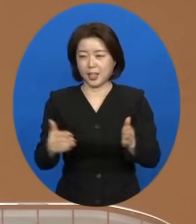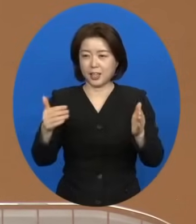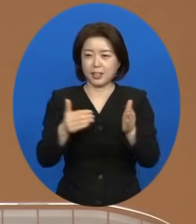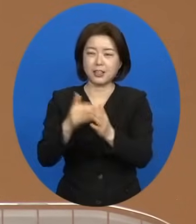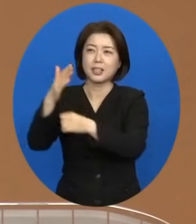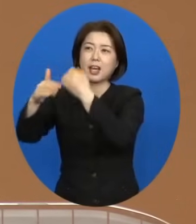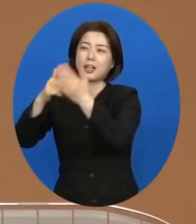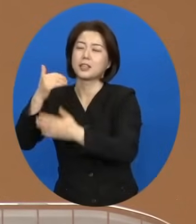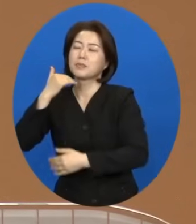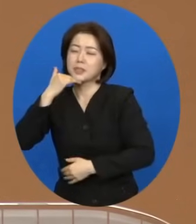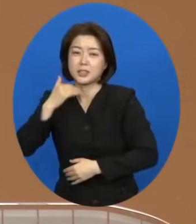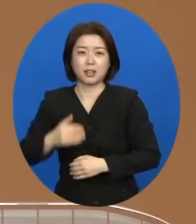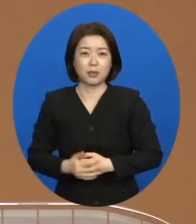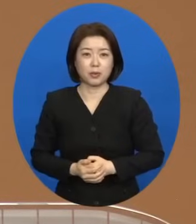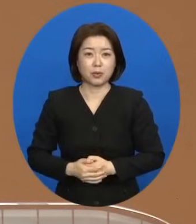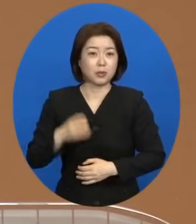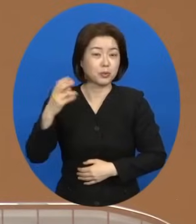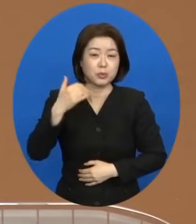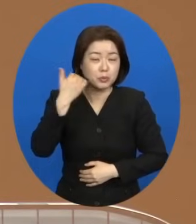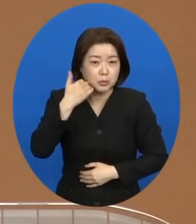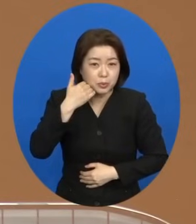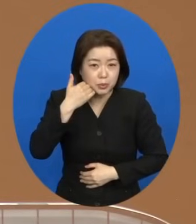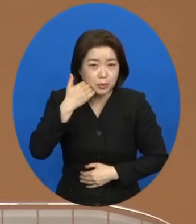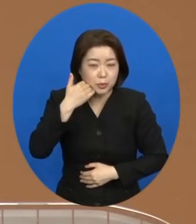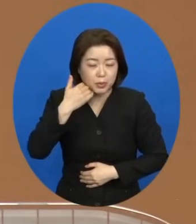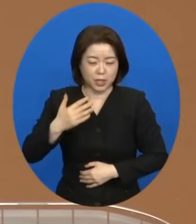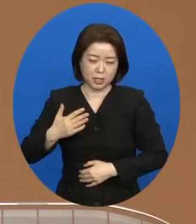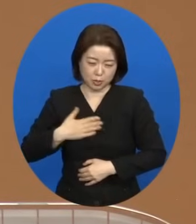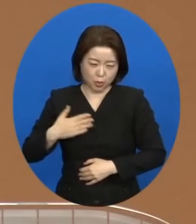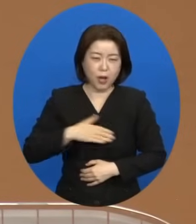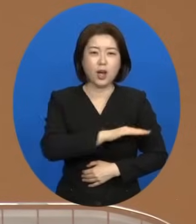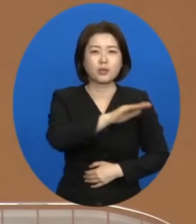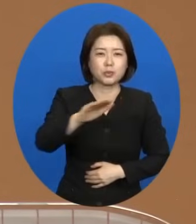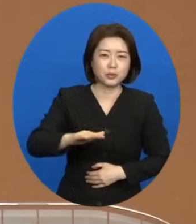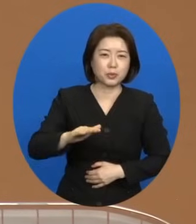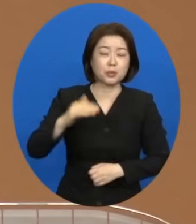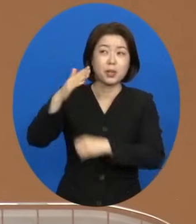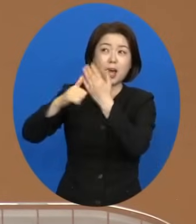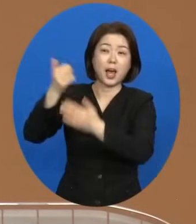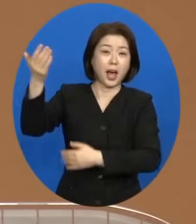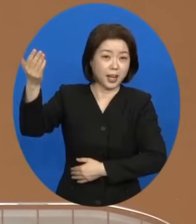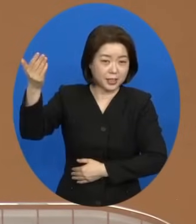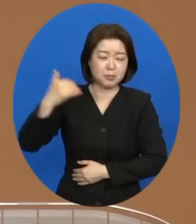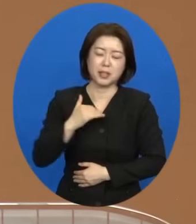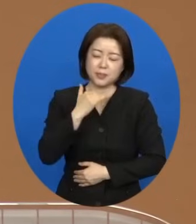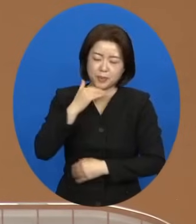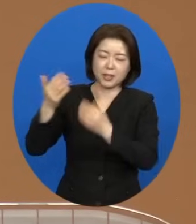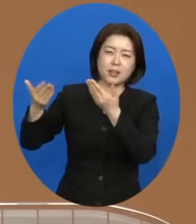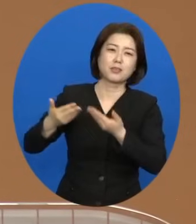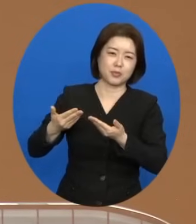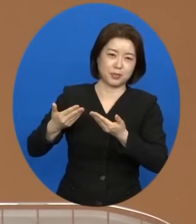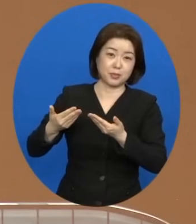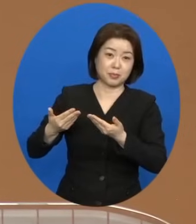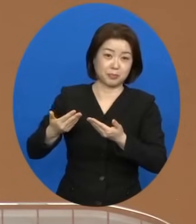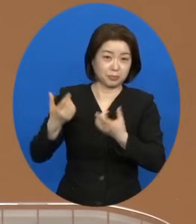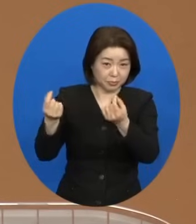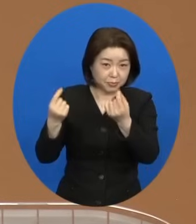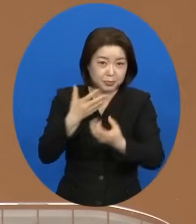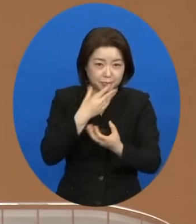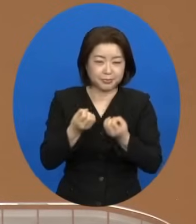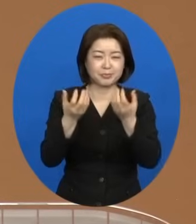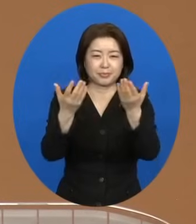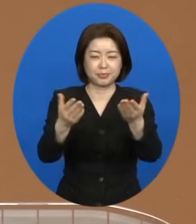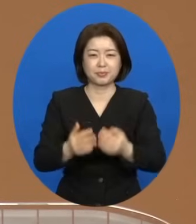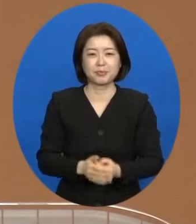거예요 또한 누구도 기다리신다고 저와 여러분도 그렇게 기다리시는 줄로 믿으시기 축복합니다 이와 비한 해가